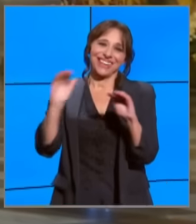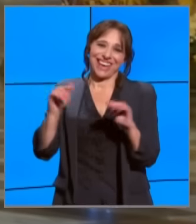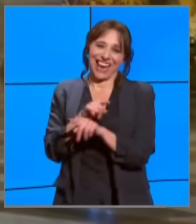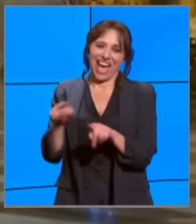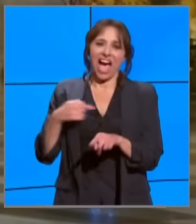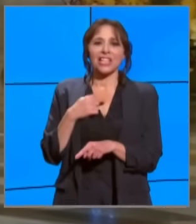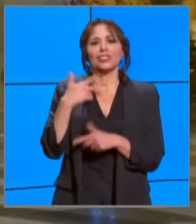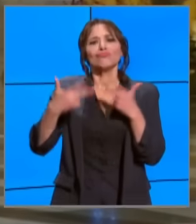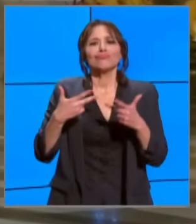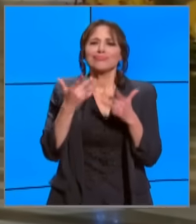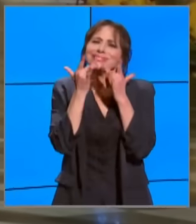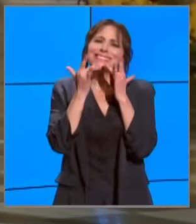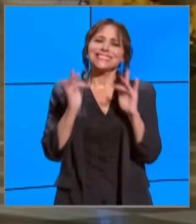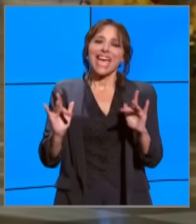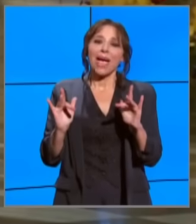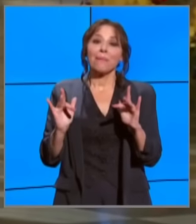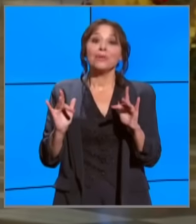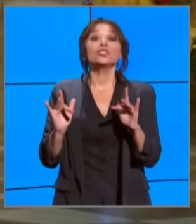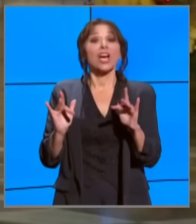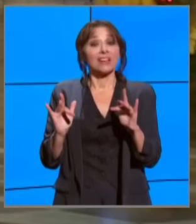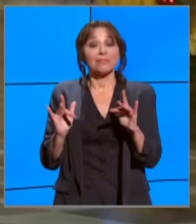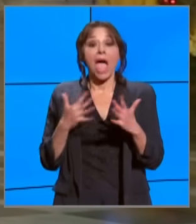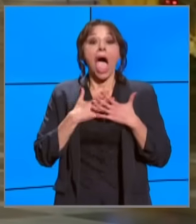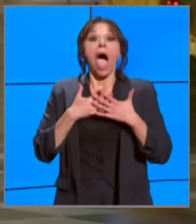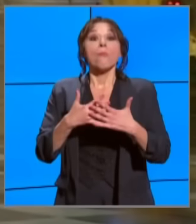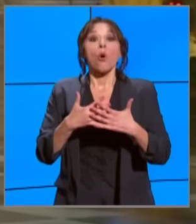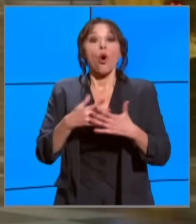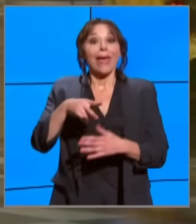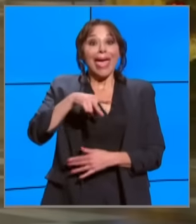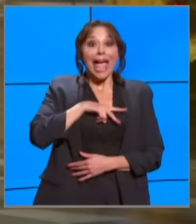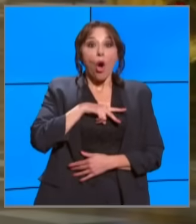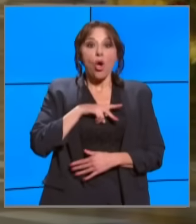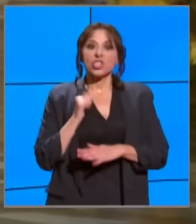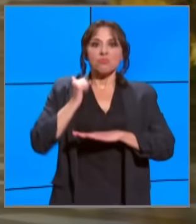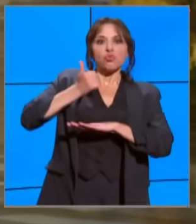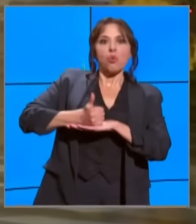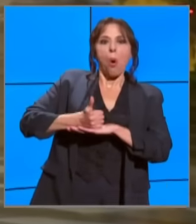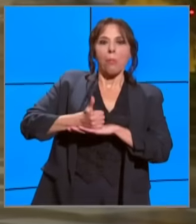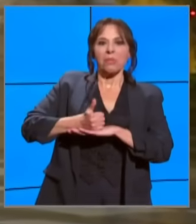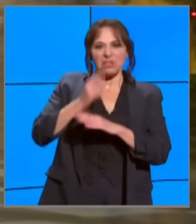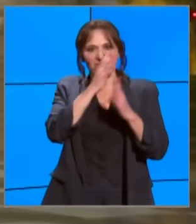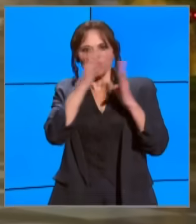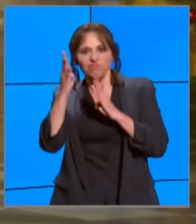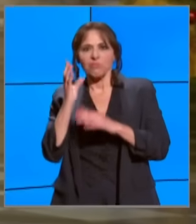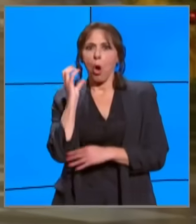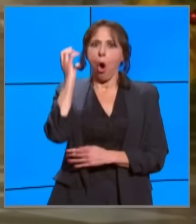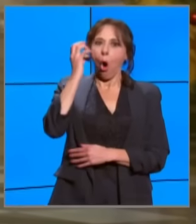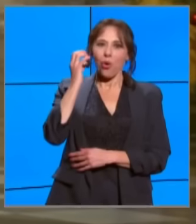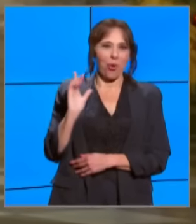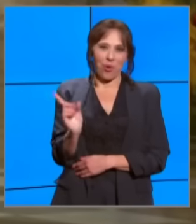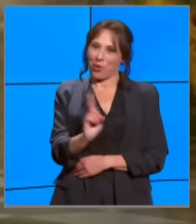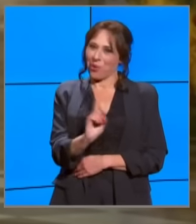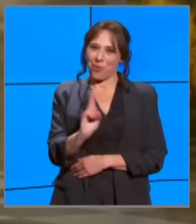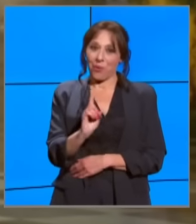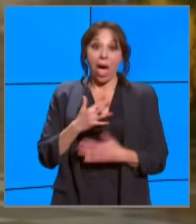parole semplici L'amore non è egoismo dominio malinteso orgoglio